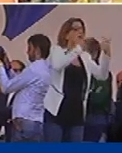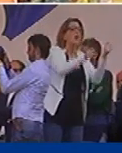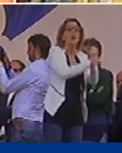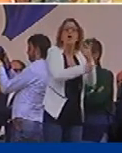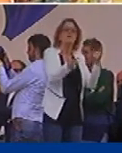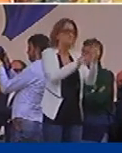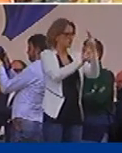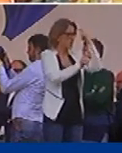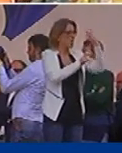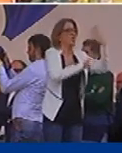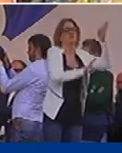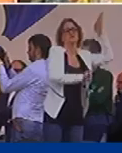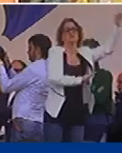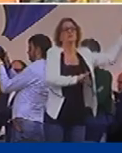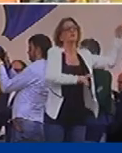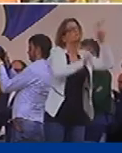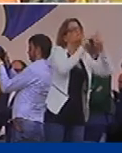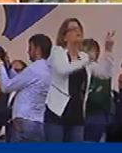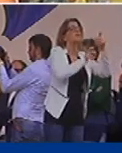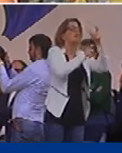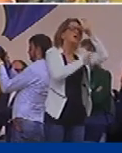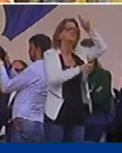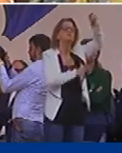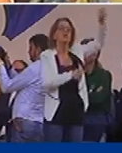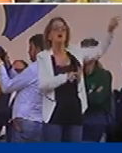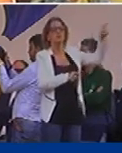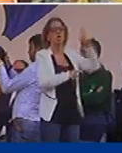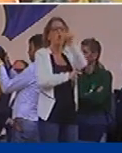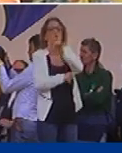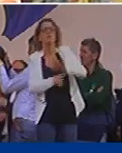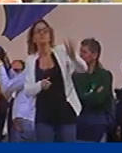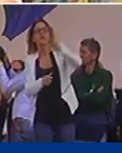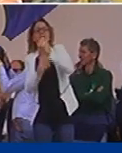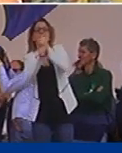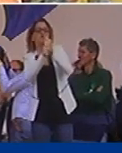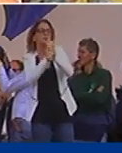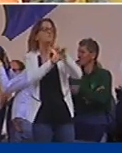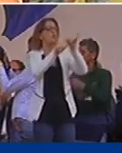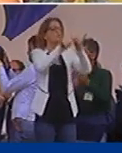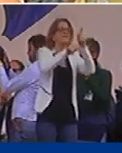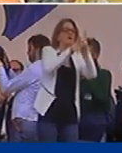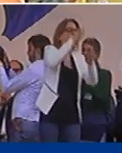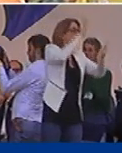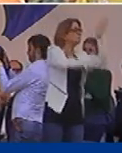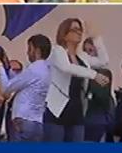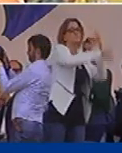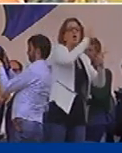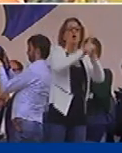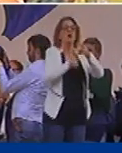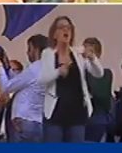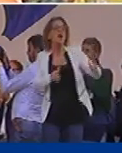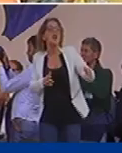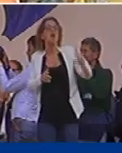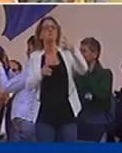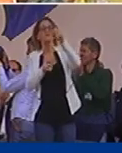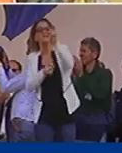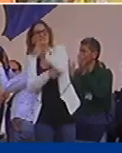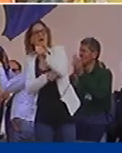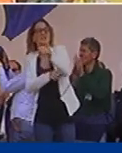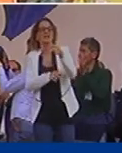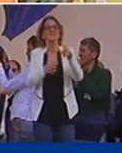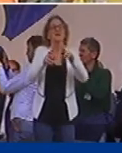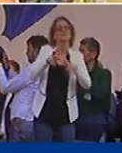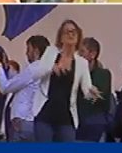a far la fortuna ai paesi stranieri. Scappano dalla Lombardia, dal Piemonte, dal Veneto, come dalla Calabria, dalla Sardegna, dalla